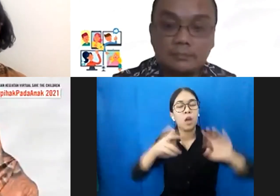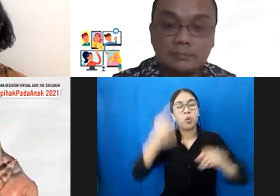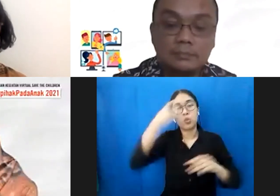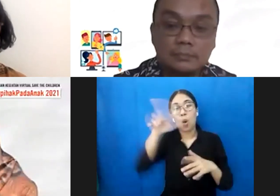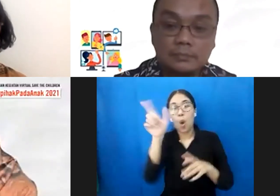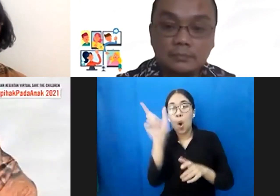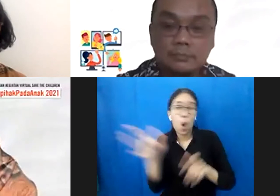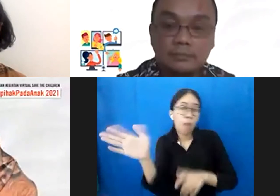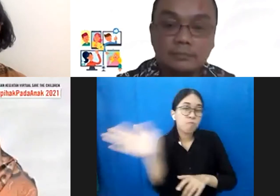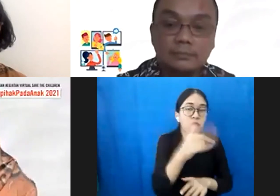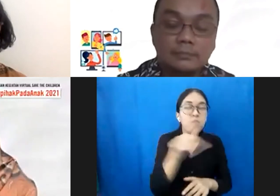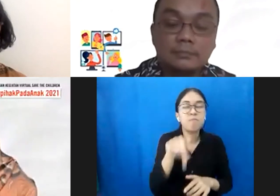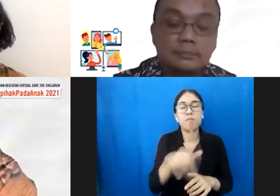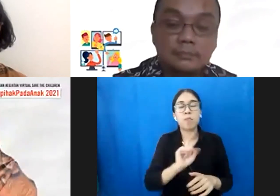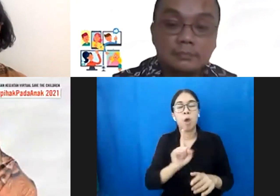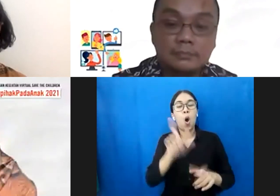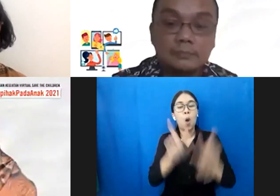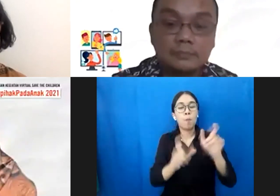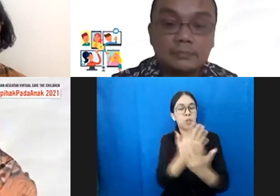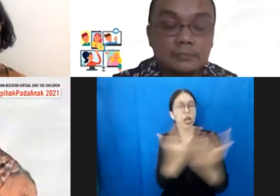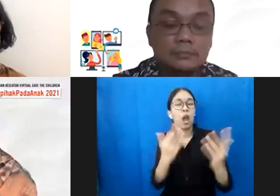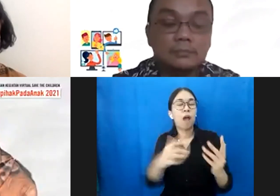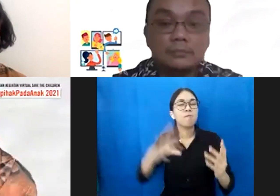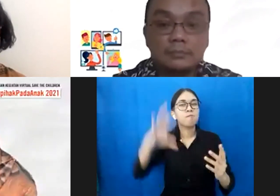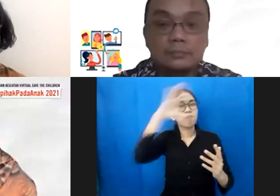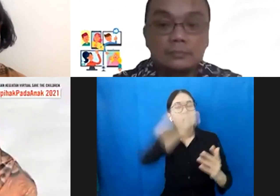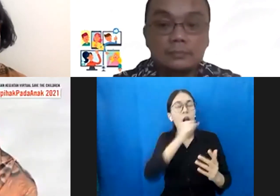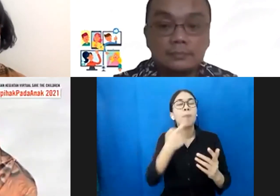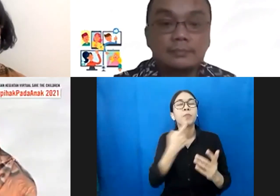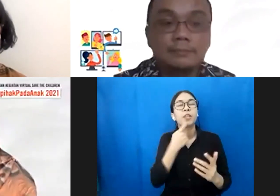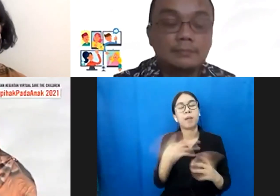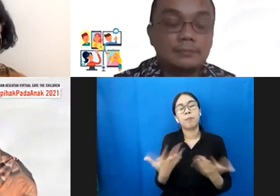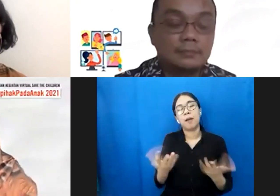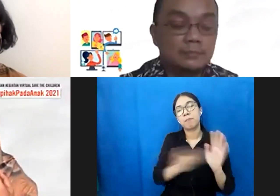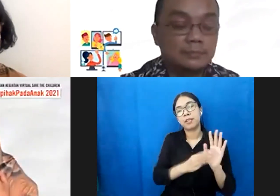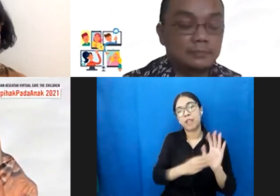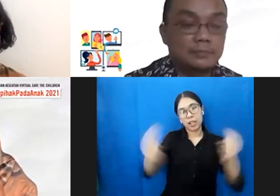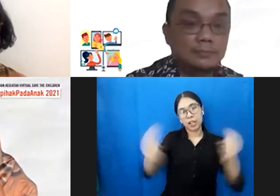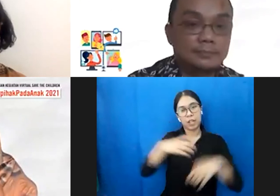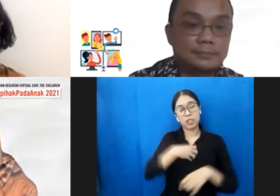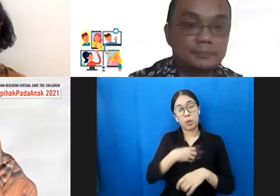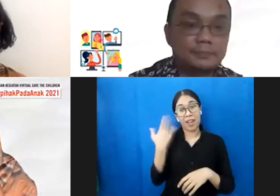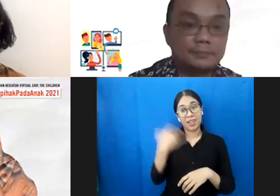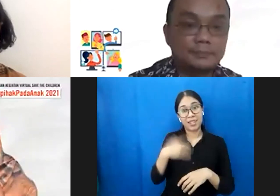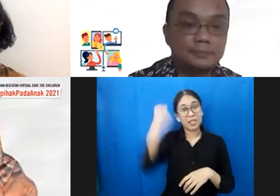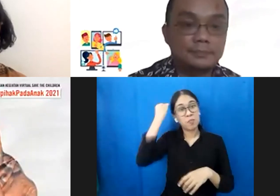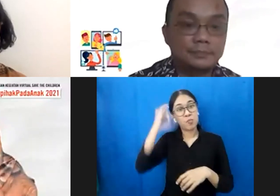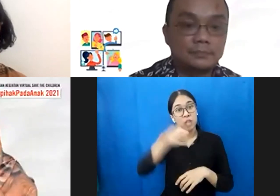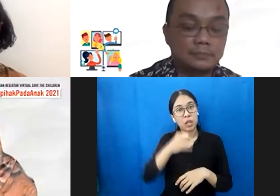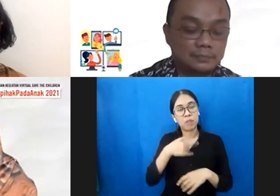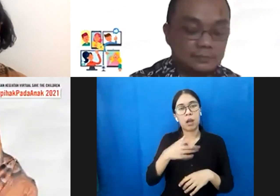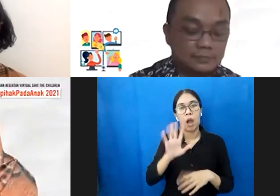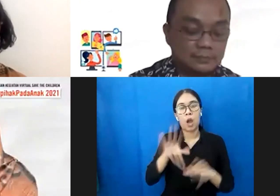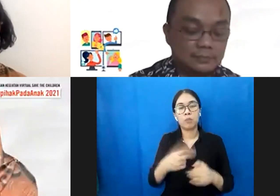memahami gitu ya tentang masalah kesehatan jiwa ini gitu. Seperti yang tadi Mbak Jeki sampaikan, bahwa kita baru mau self care aja kadang-kadang ibu